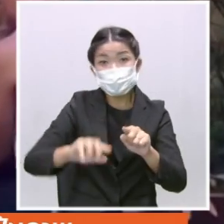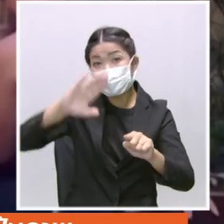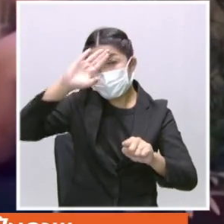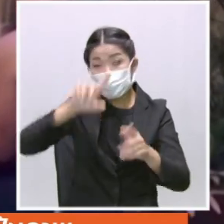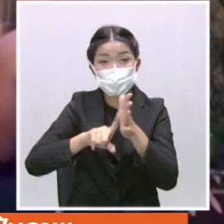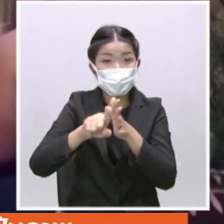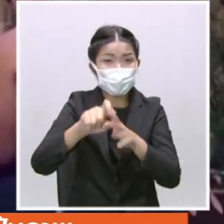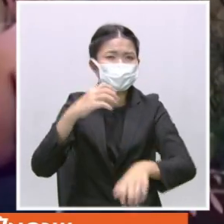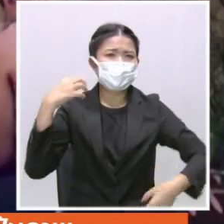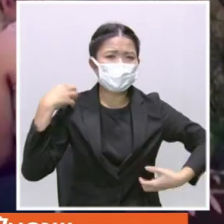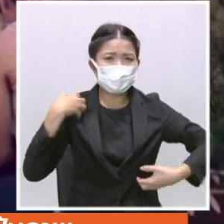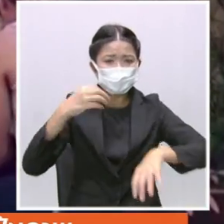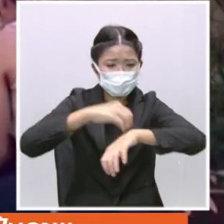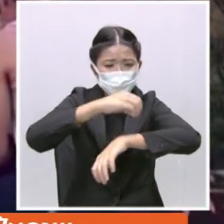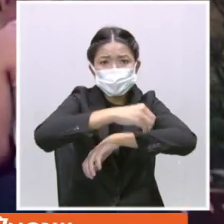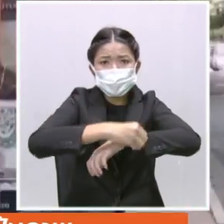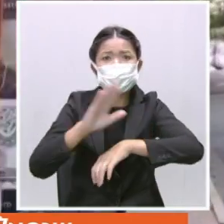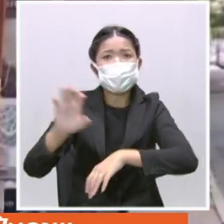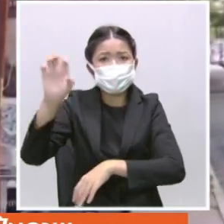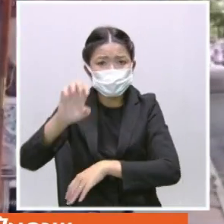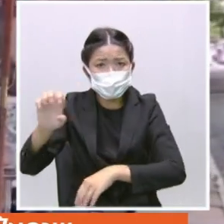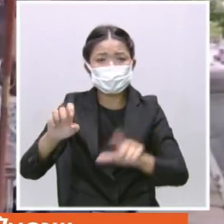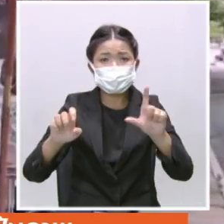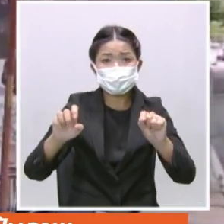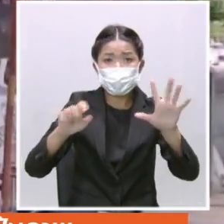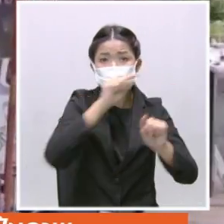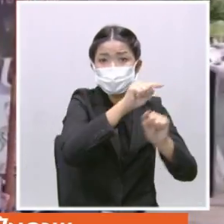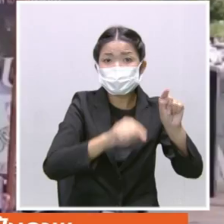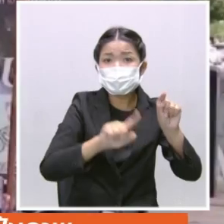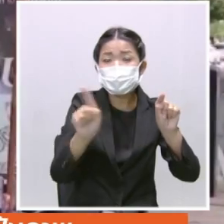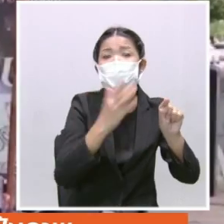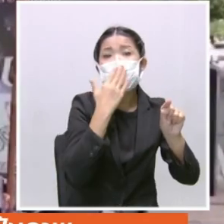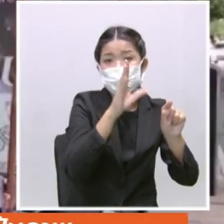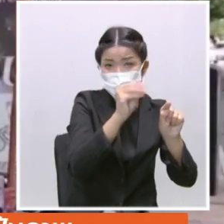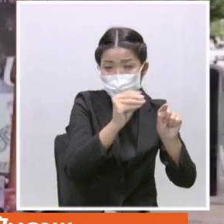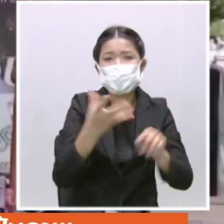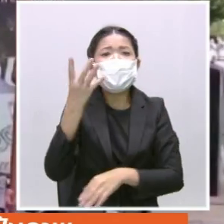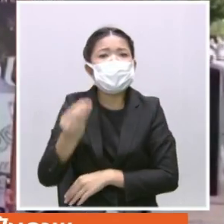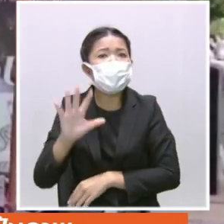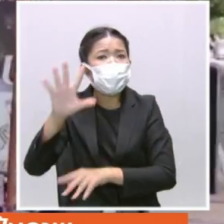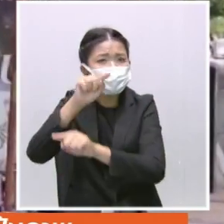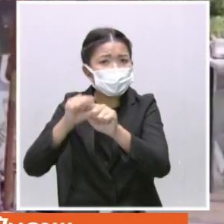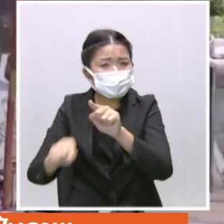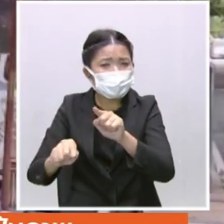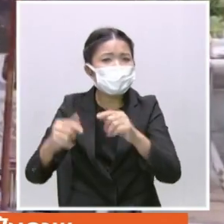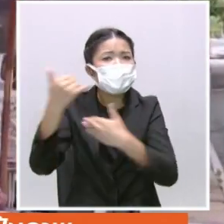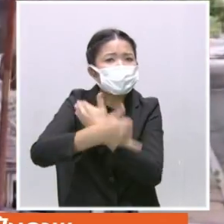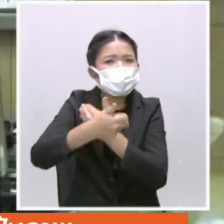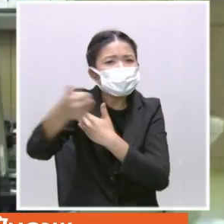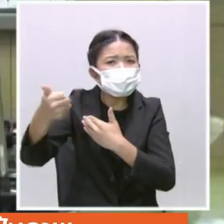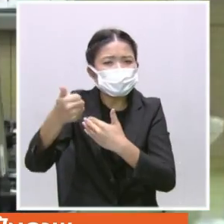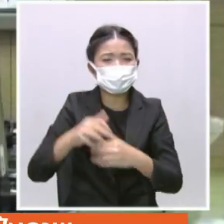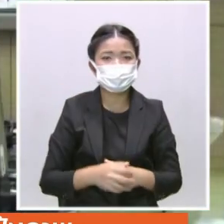เชื้อฝีดาดลิงทั่วโลกในยุโรปอีกร้อยละ25อยู่ในทวีปแอฟริกาส่วนอีกร้อยละ5อยู่ในพื้นที่อื่นทั่วโล